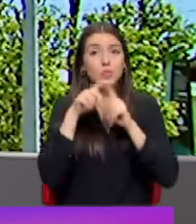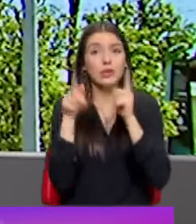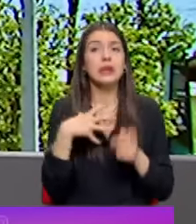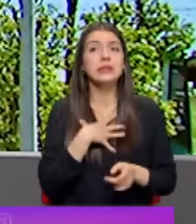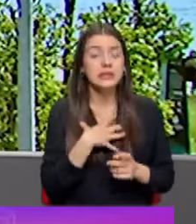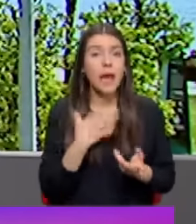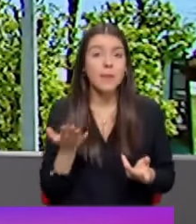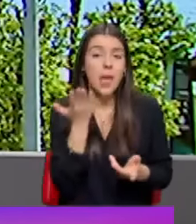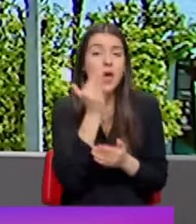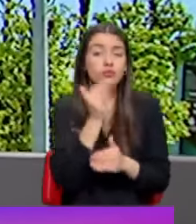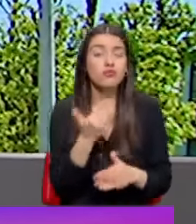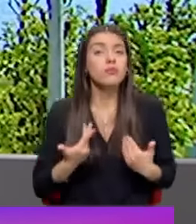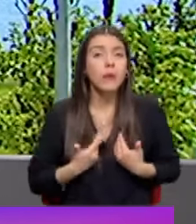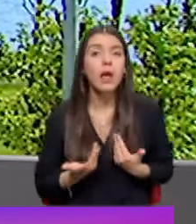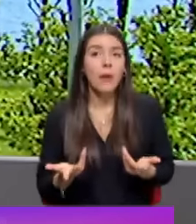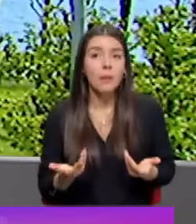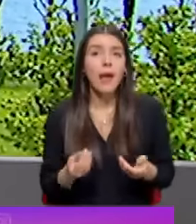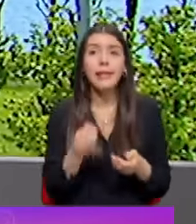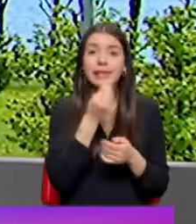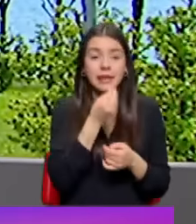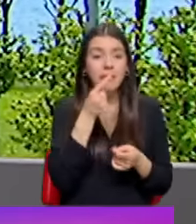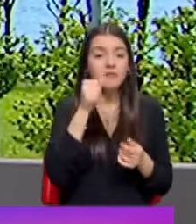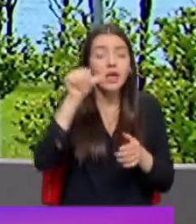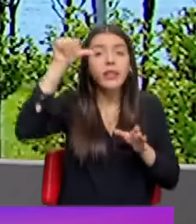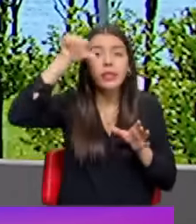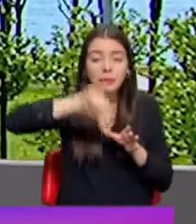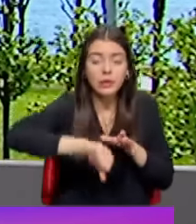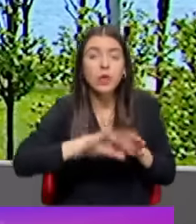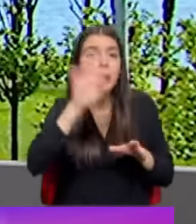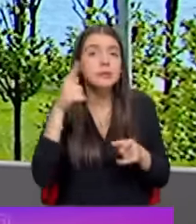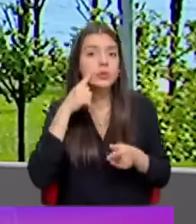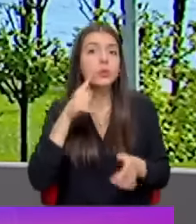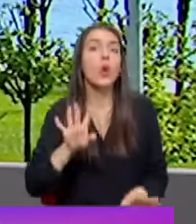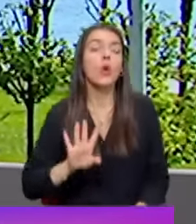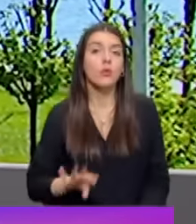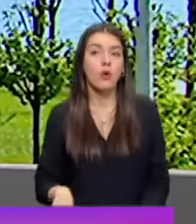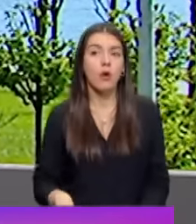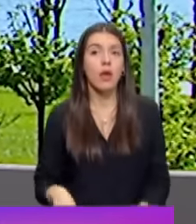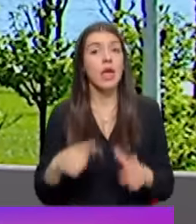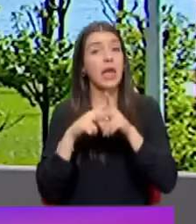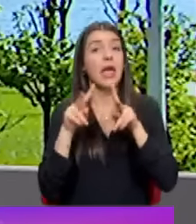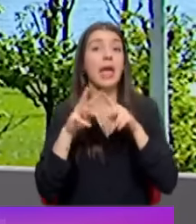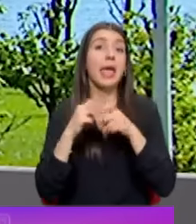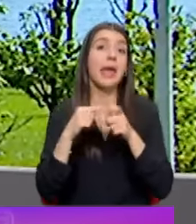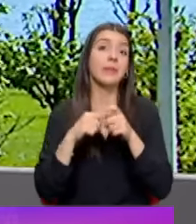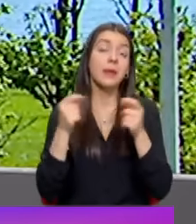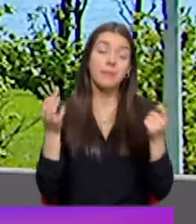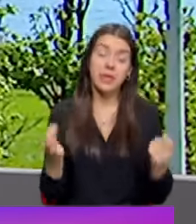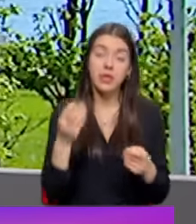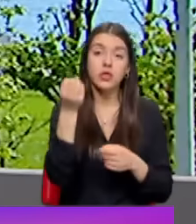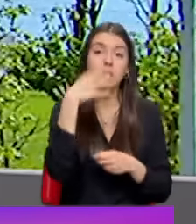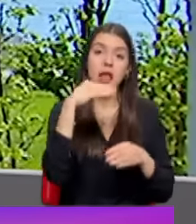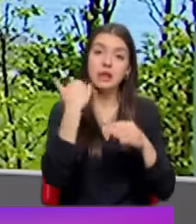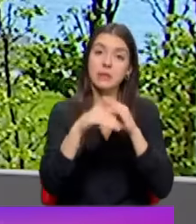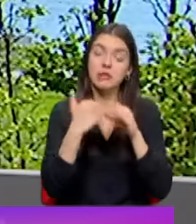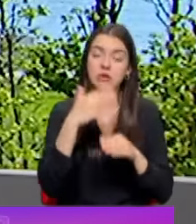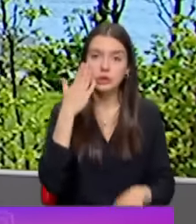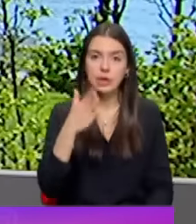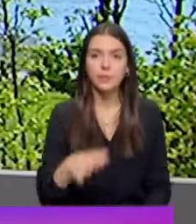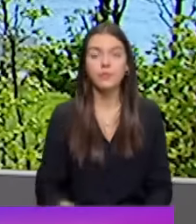demem o ki, gıda sektörü batıyor, kimse bunu görmüyor demiş. Emre Demir Koç gönderdiği mesajda.